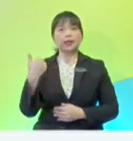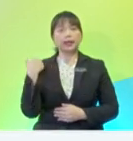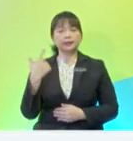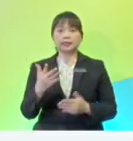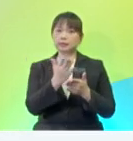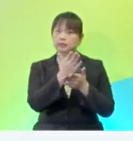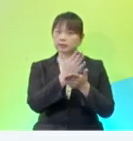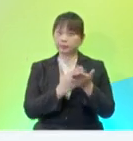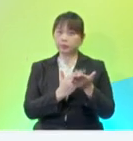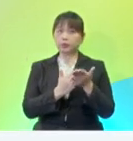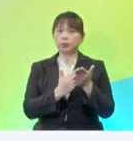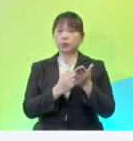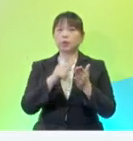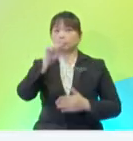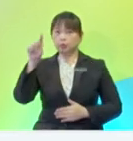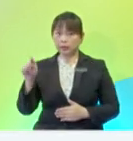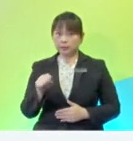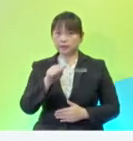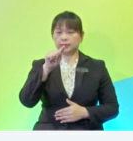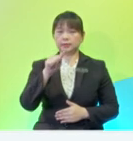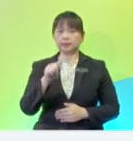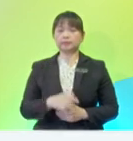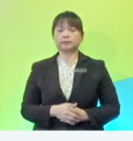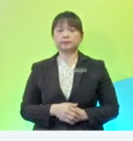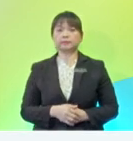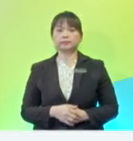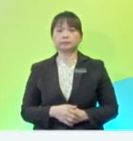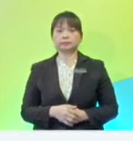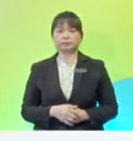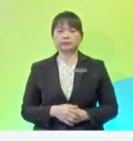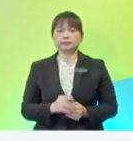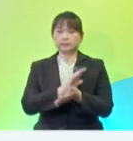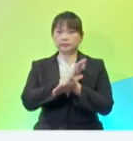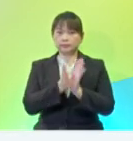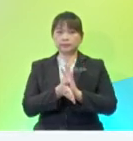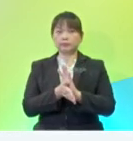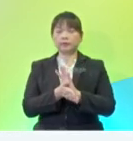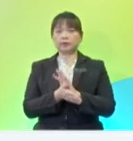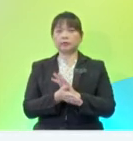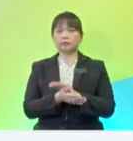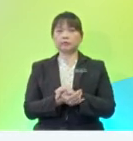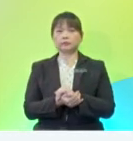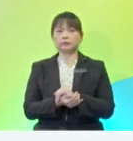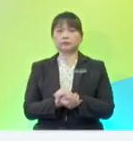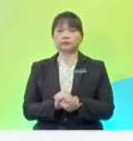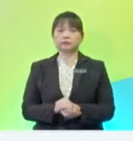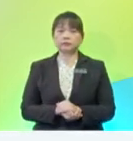separuh bulatan waktunya dia akan membentuk lengkung Oke jadi bila kita